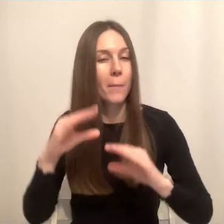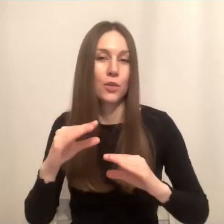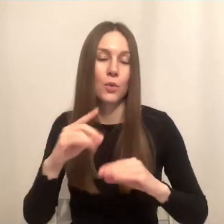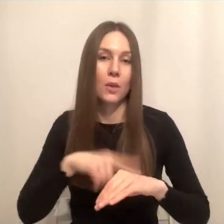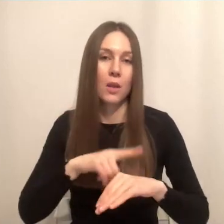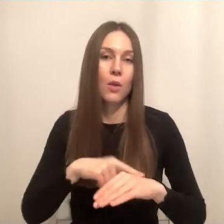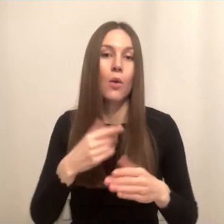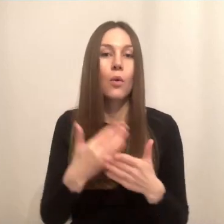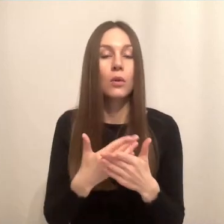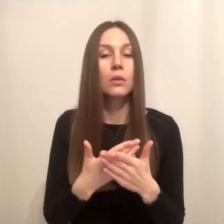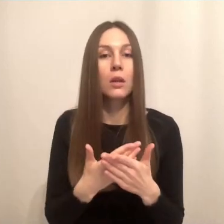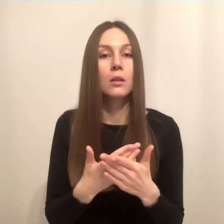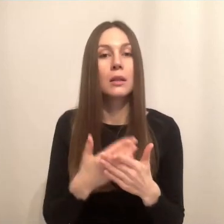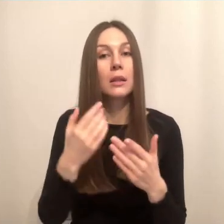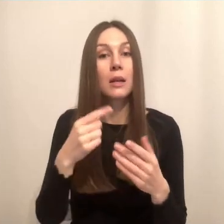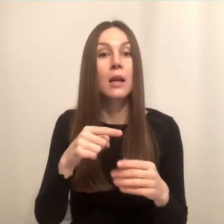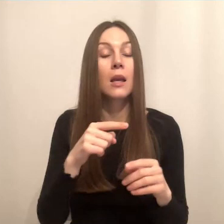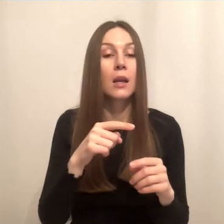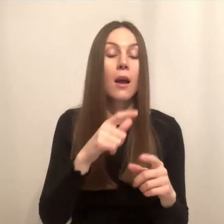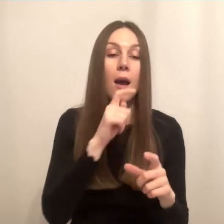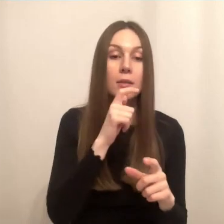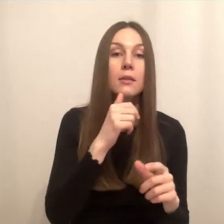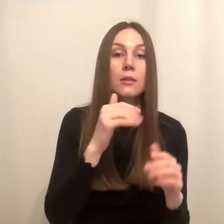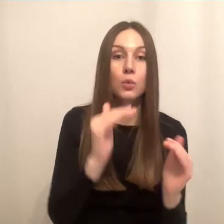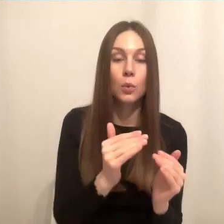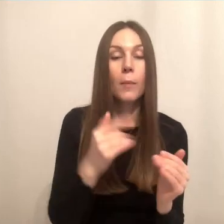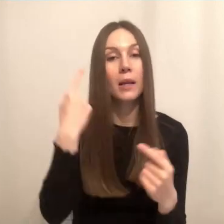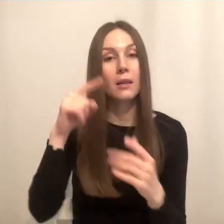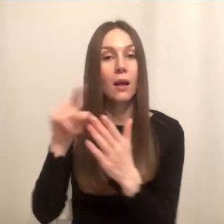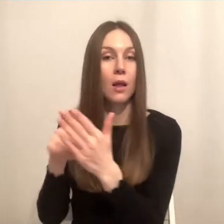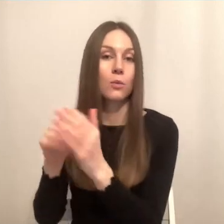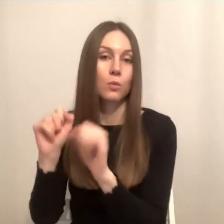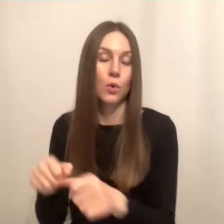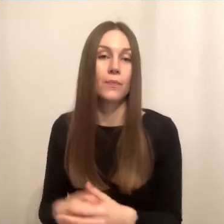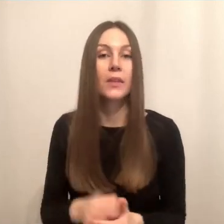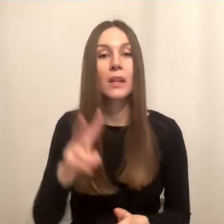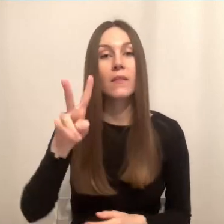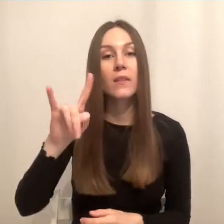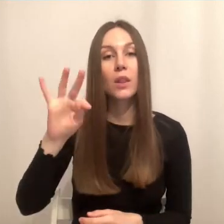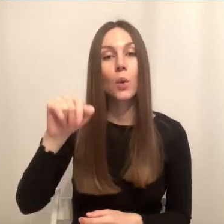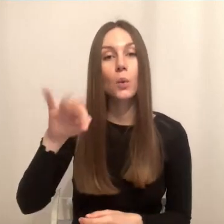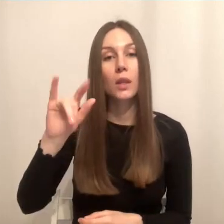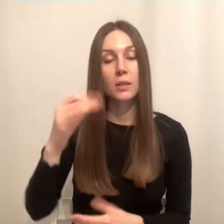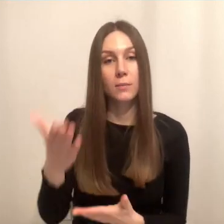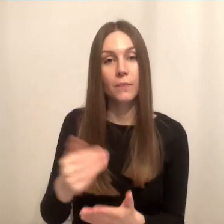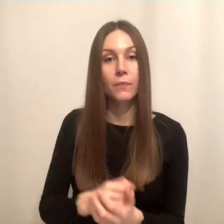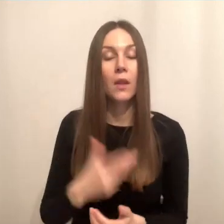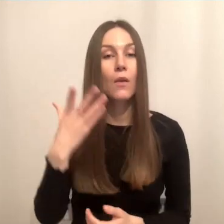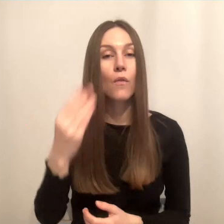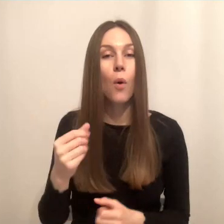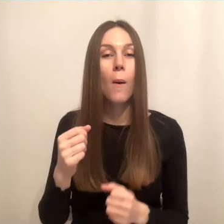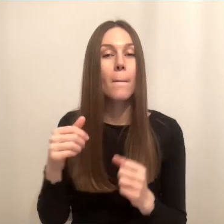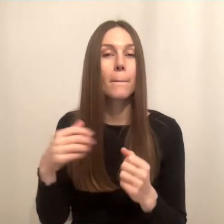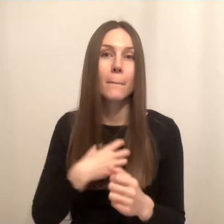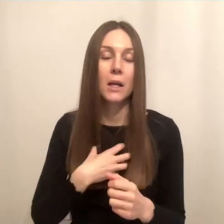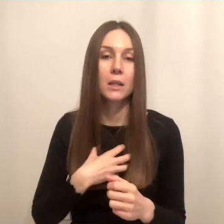pasiliks daugiau vietos kitiems klausimams užduoti. Vytautai, nuo jūsų. Jūsų pagrindiniai rėmėjai